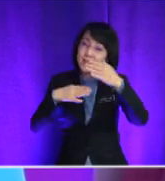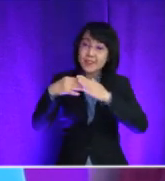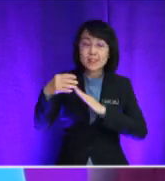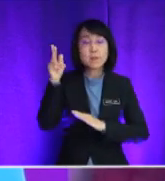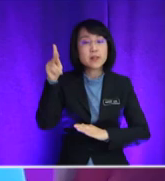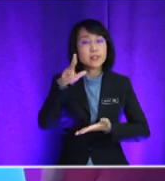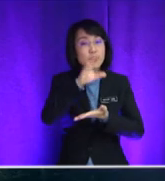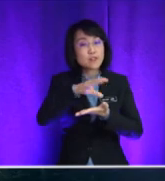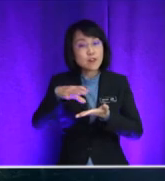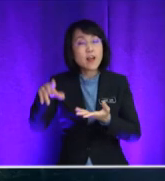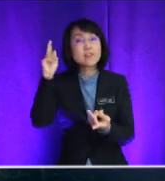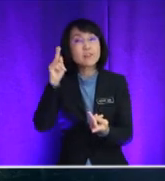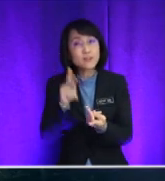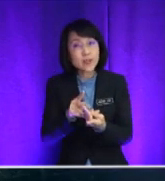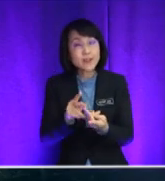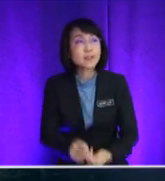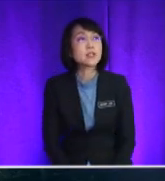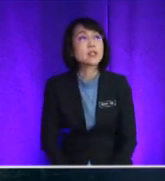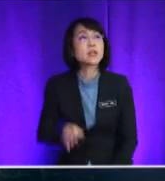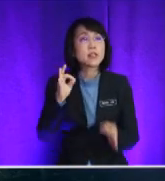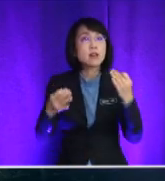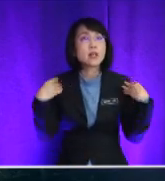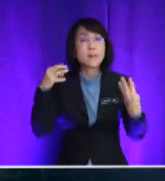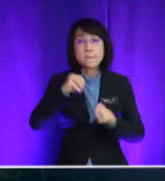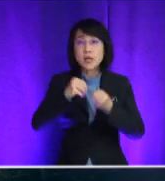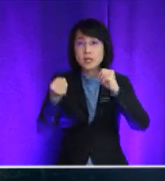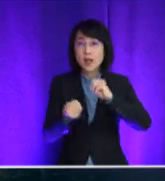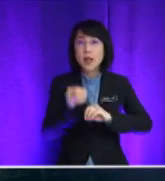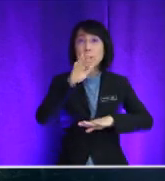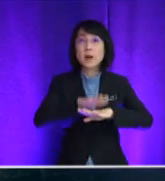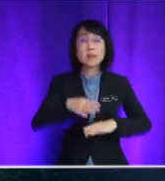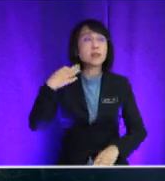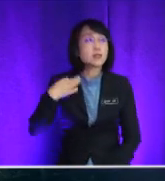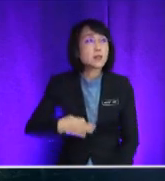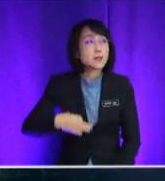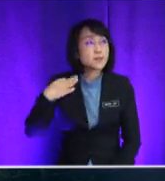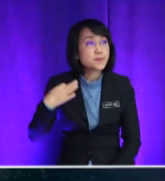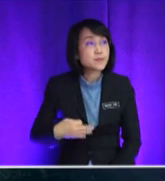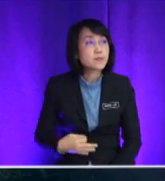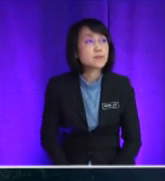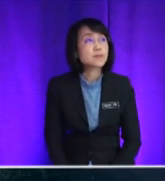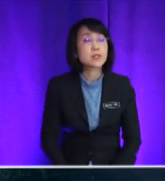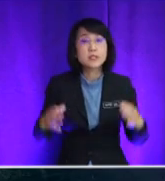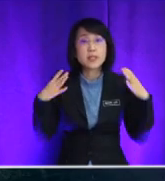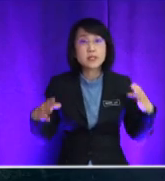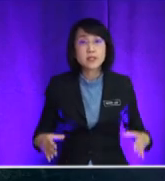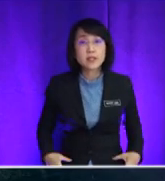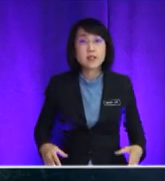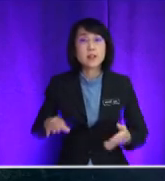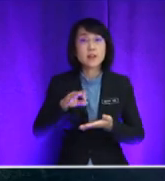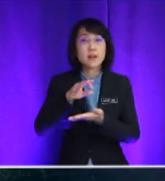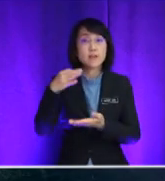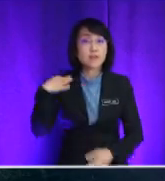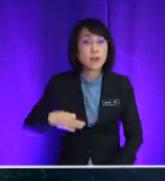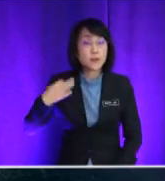dan kalau ada kecatatan pada febrik kena lihat kalinya pastikan dia tak ada kecatatan